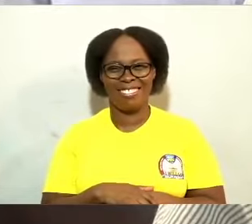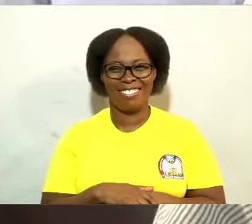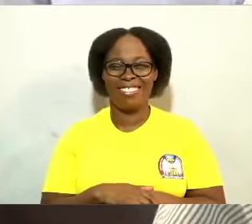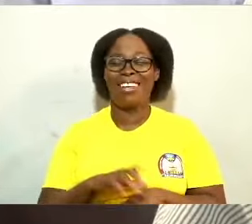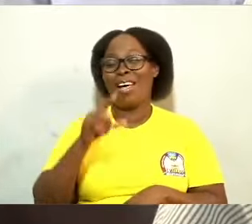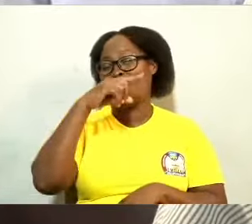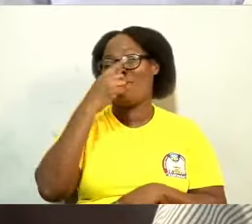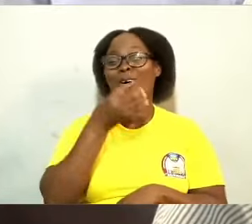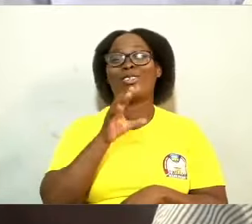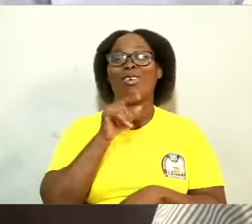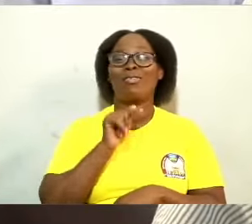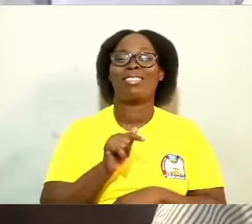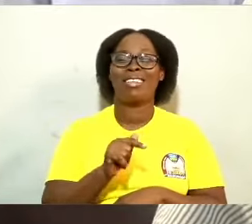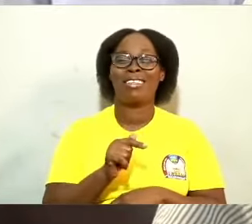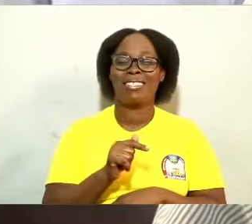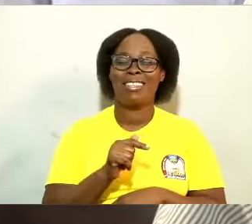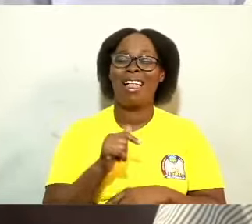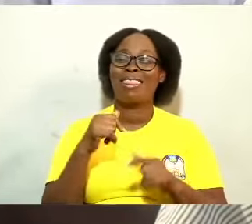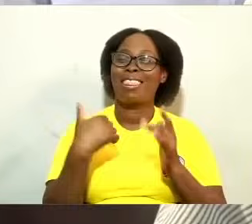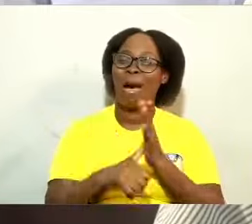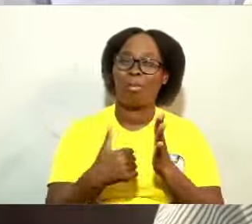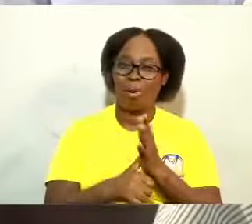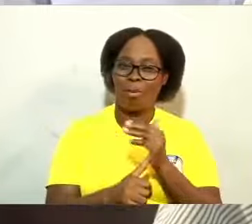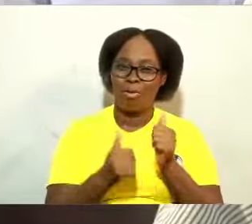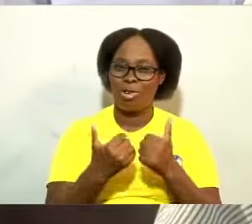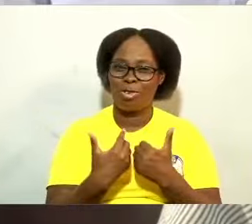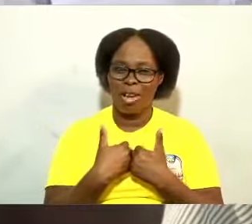Kwa sababu hiyo, haya ni matatizo.